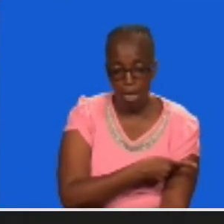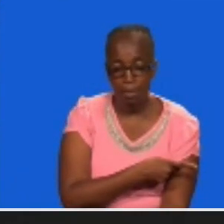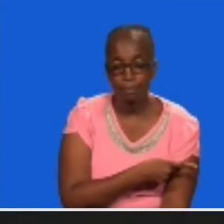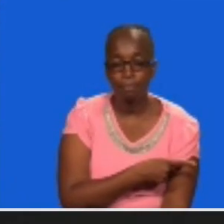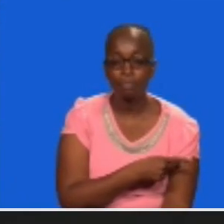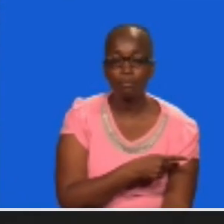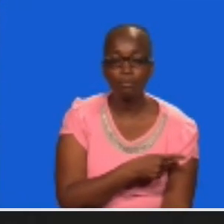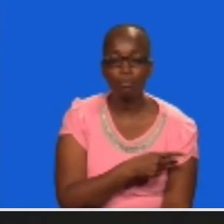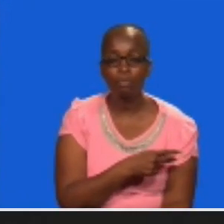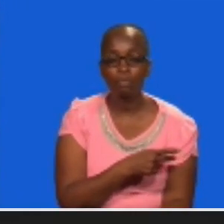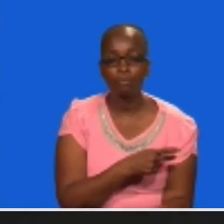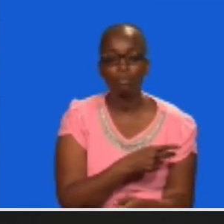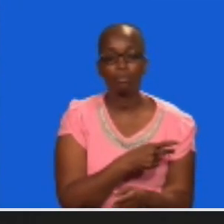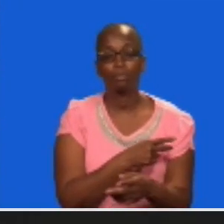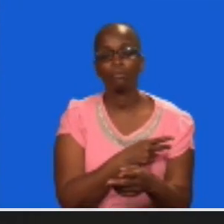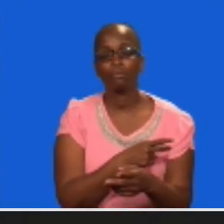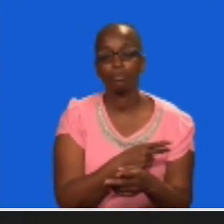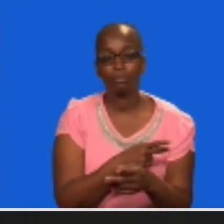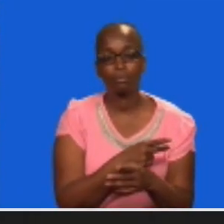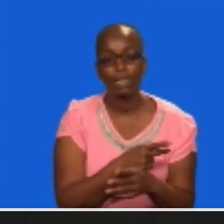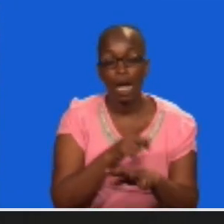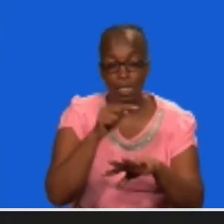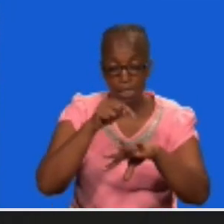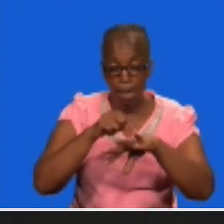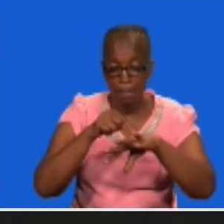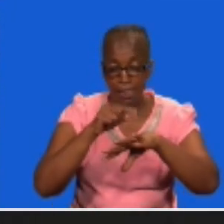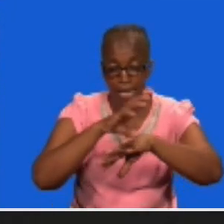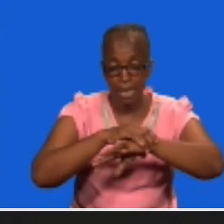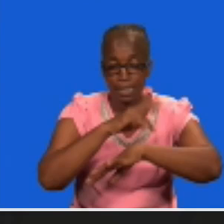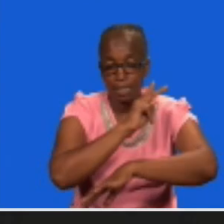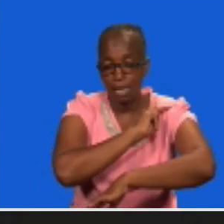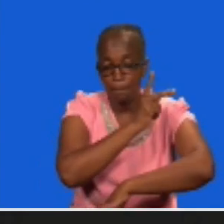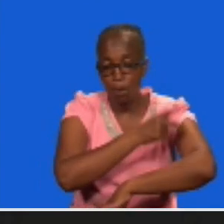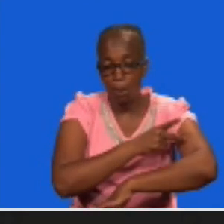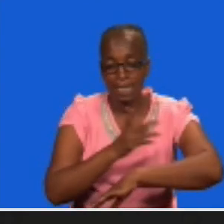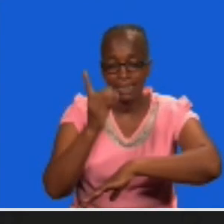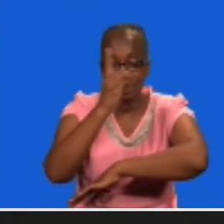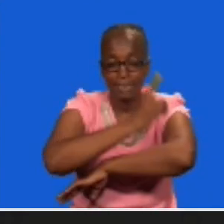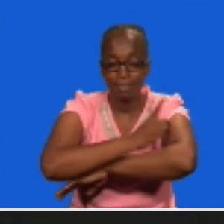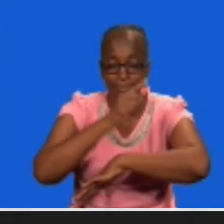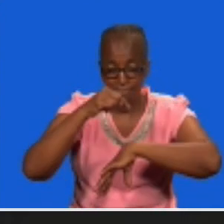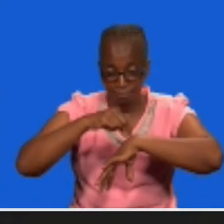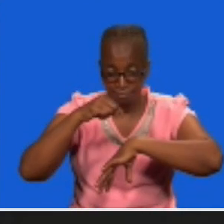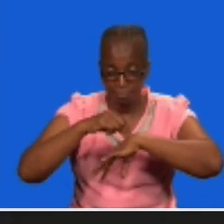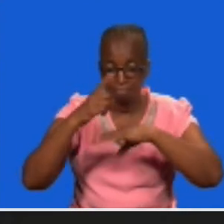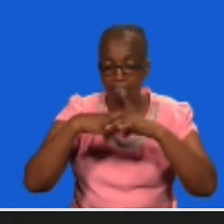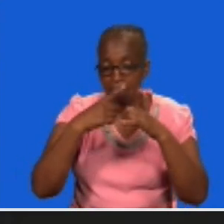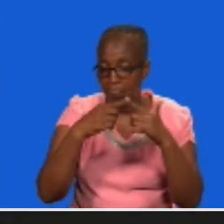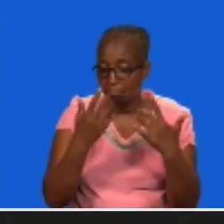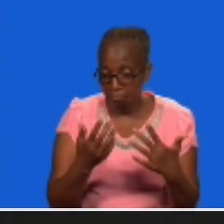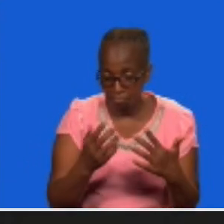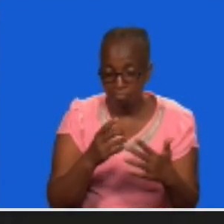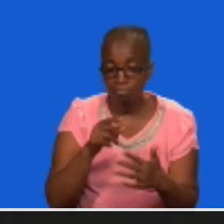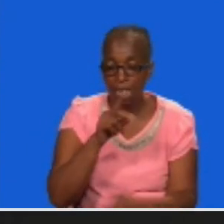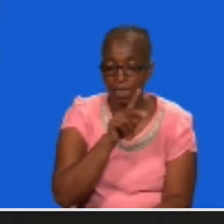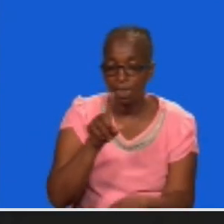power storage. Zile solar zikichukua power mchana, kwa sababu hapa kuna jua